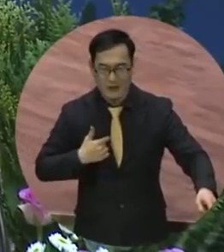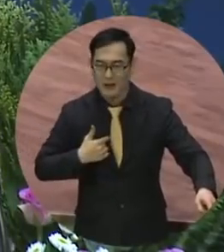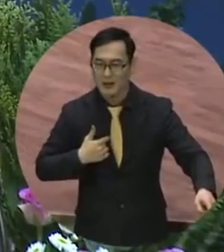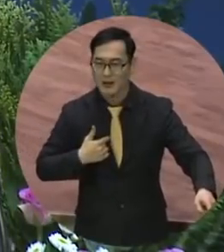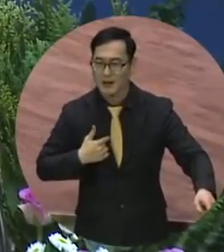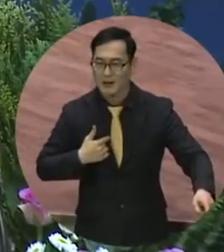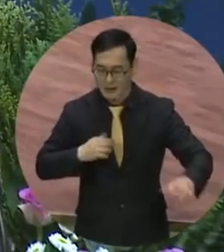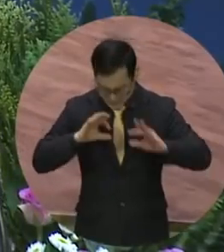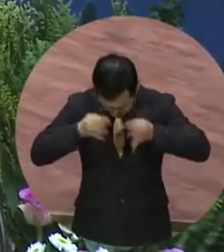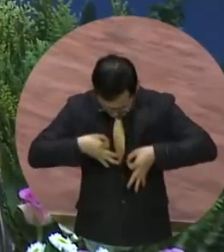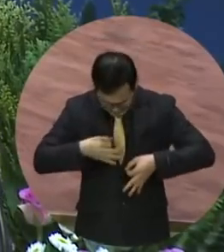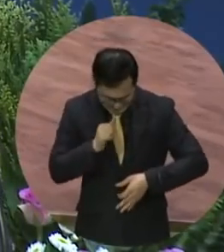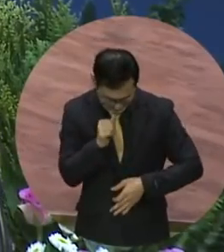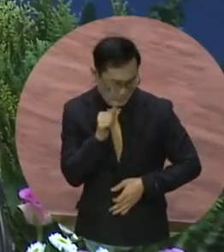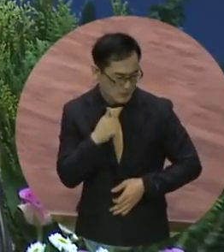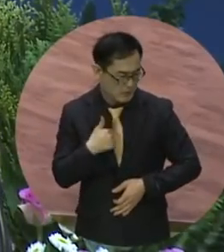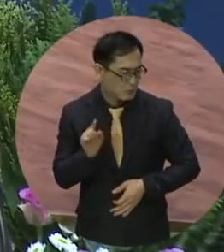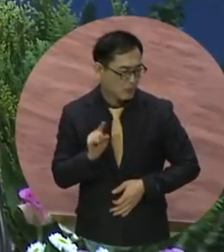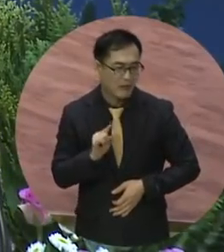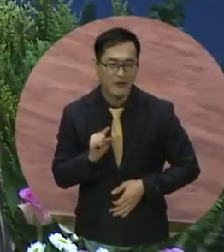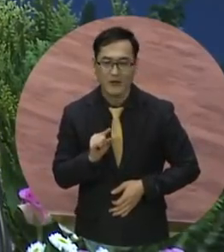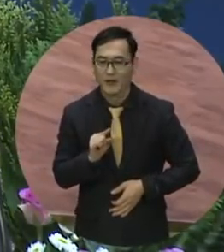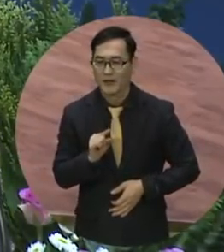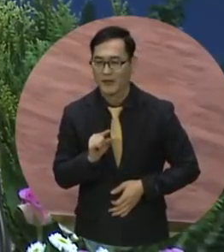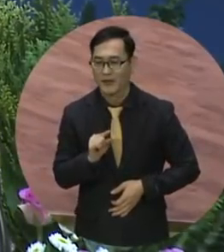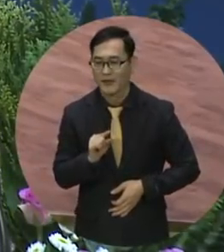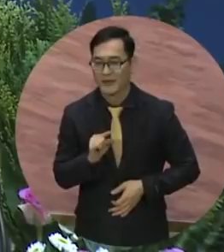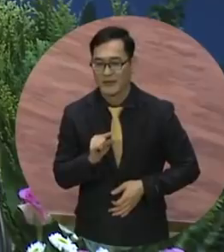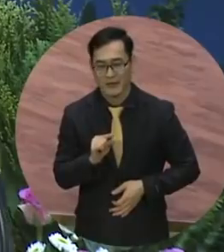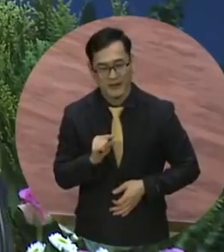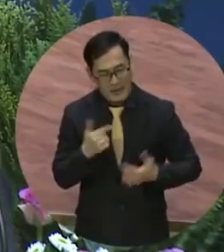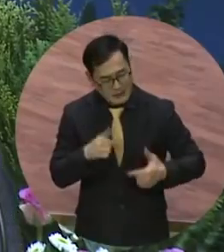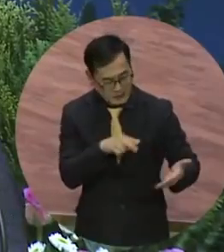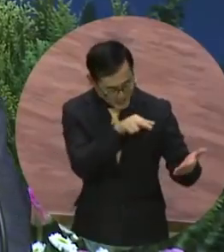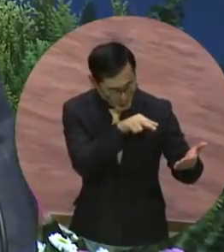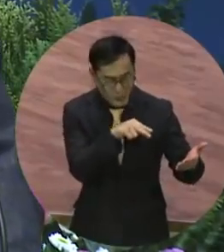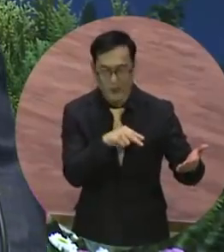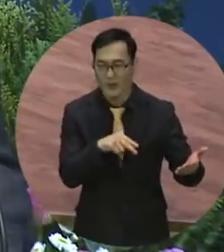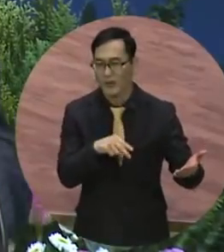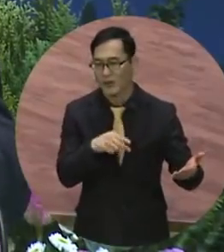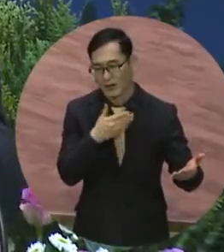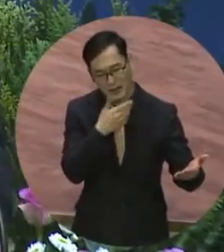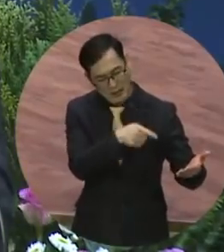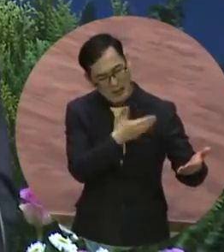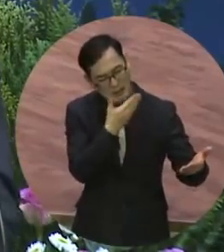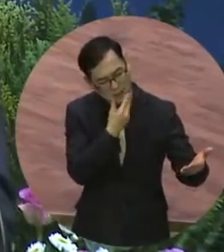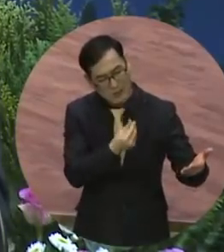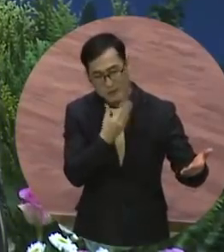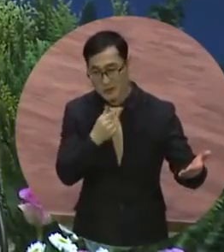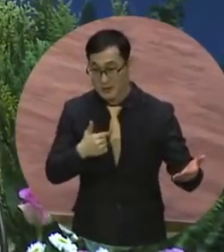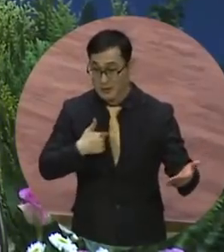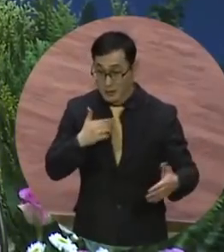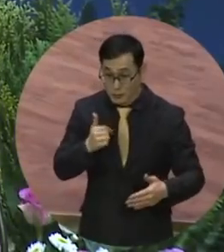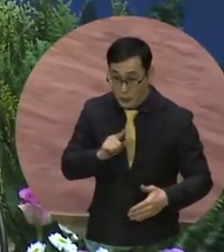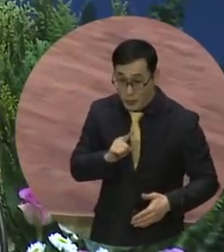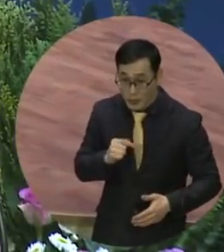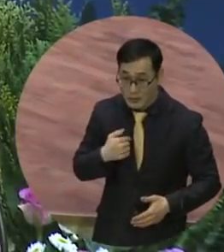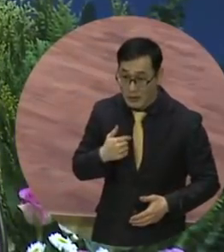자기 자신은 초라해지고 거기에 대한 박탈감이 확 느껴지면서 자존감이 확 낮아져.